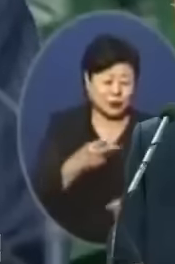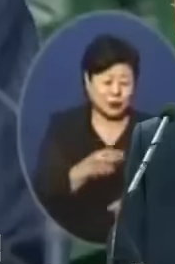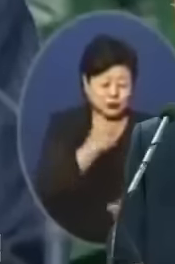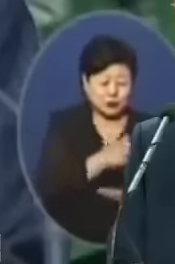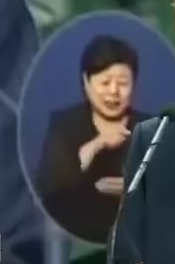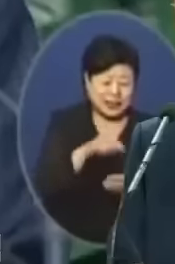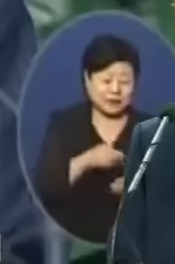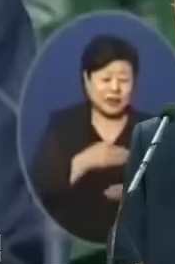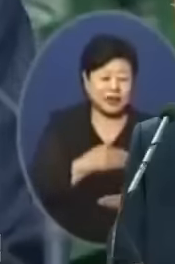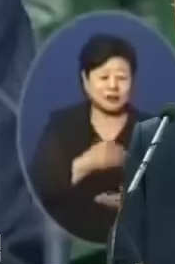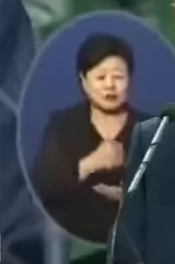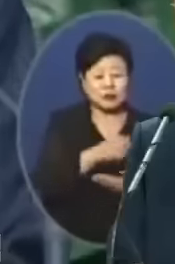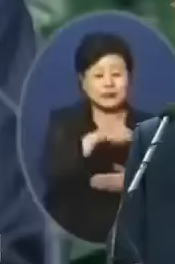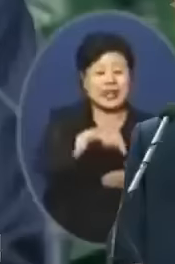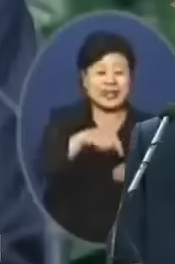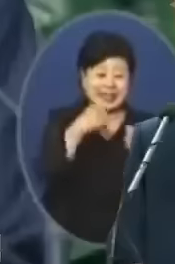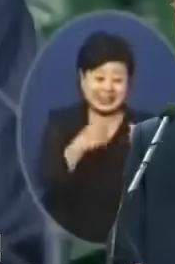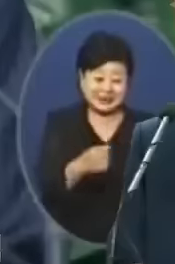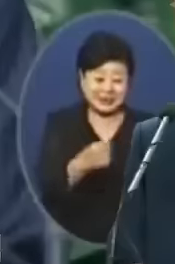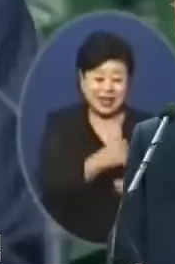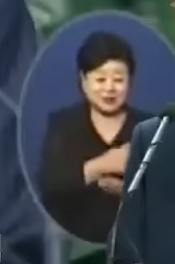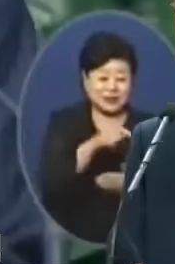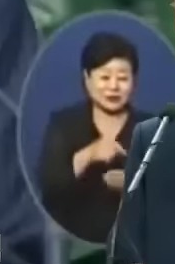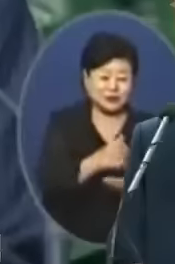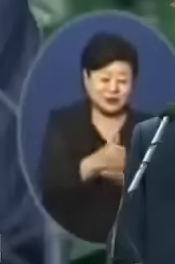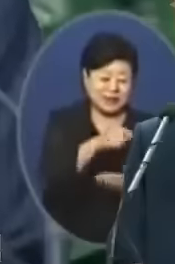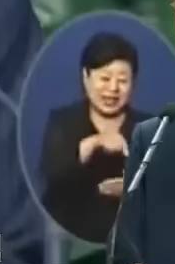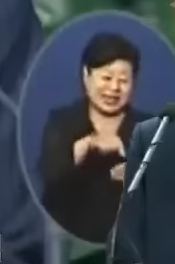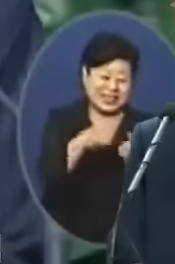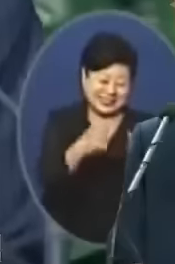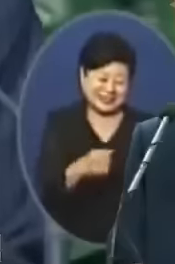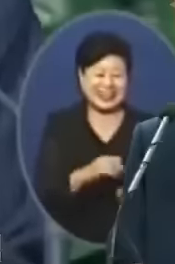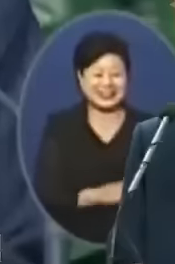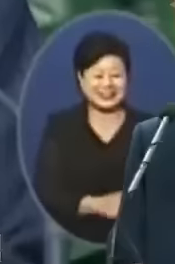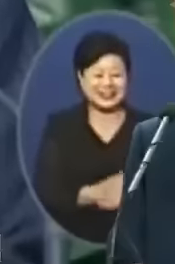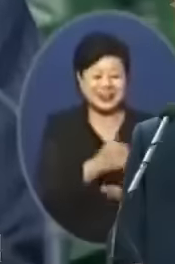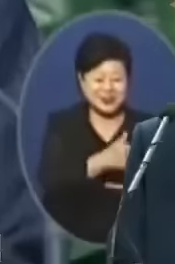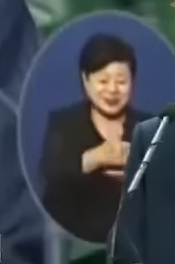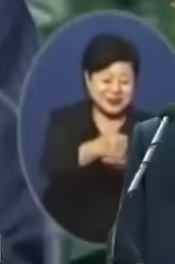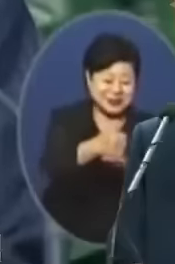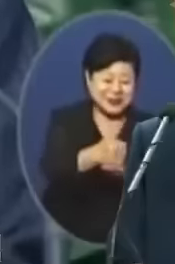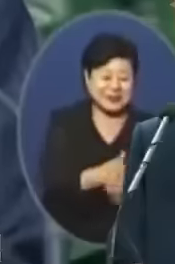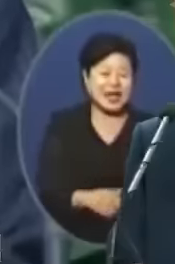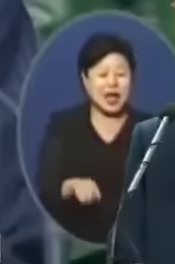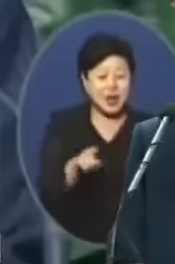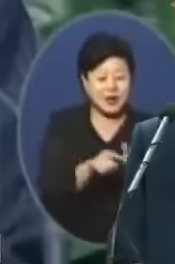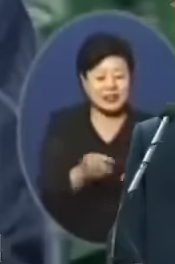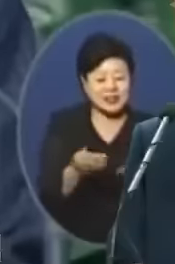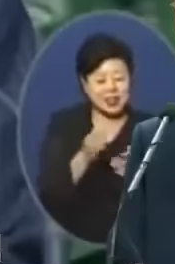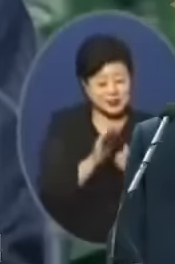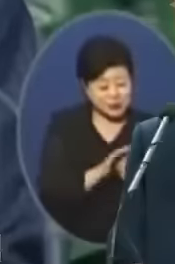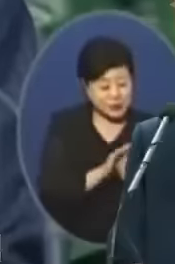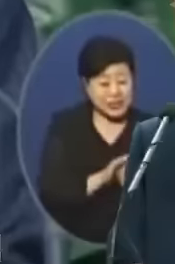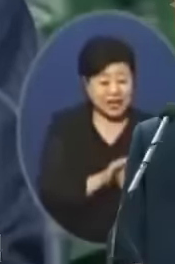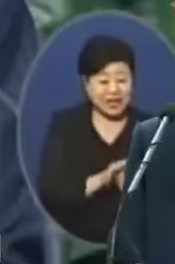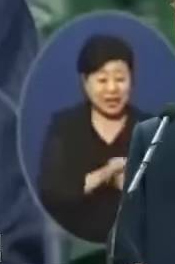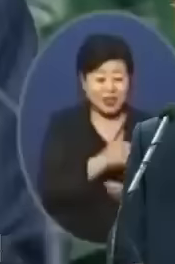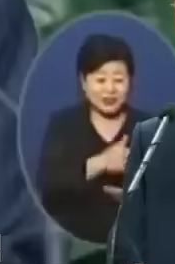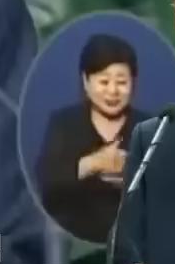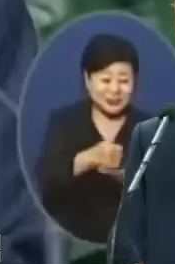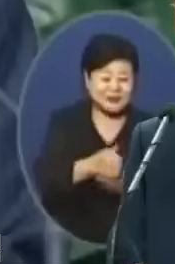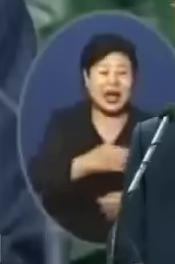주 안에 있고 주님은 내 안에 계십니다, 나는 주 안에 있고 주님은 내 안에 계십니다, 주님이 나를 위해서 일해 주십니다, 그러면